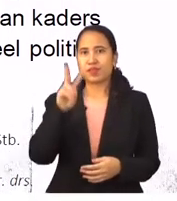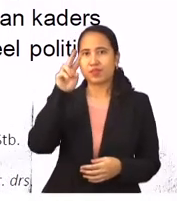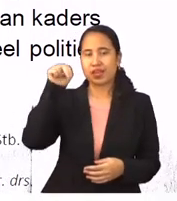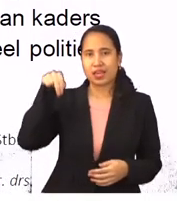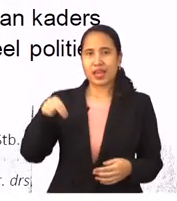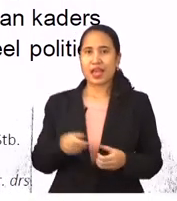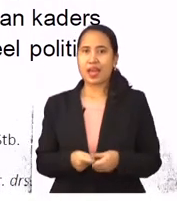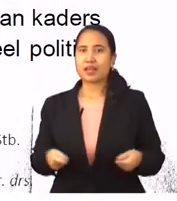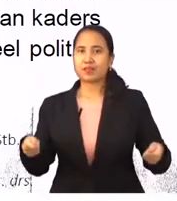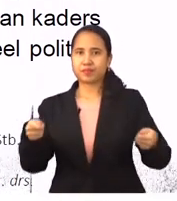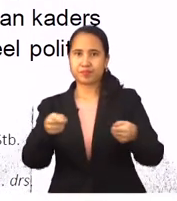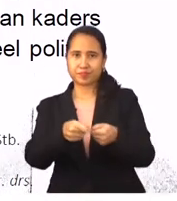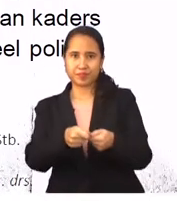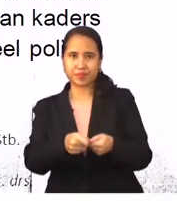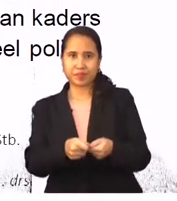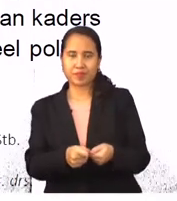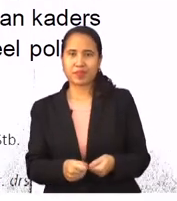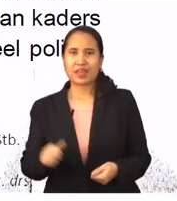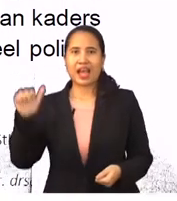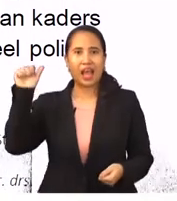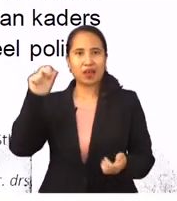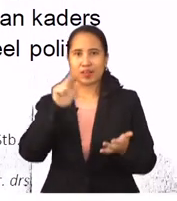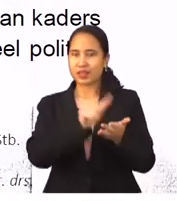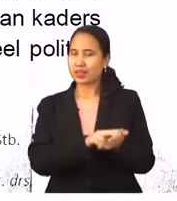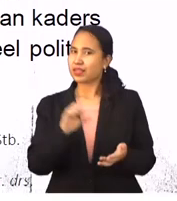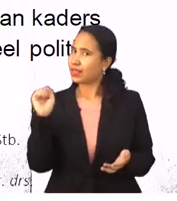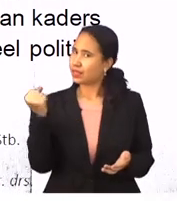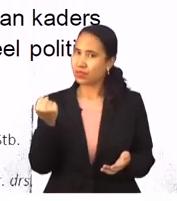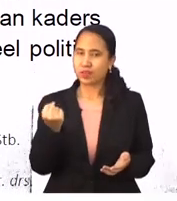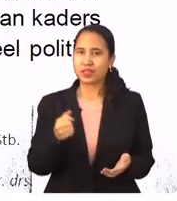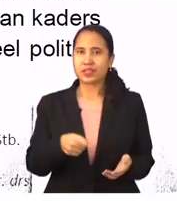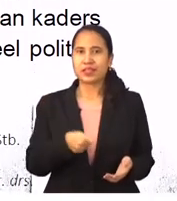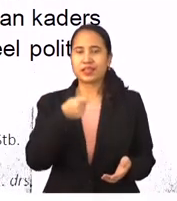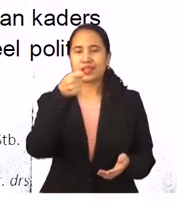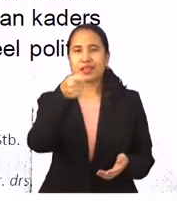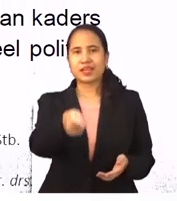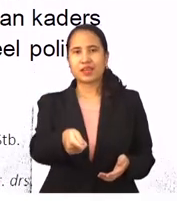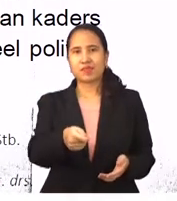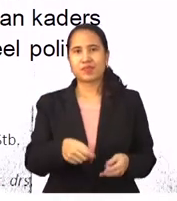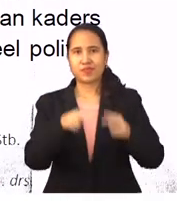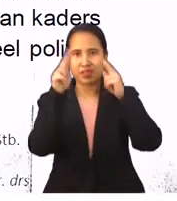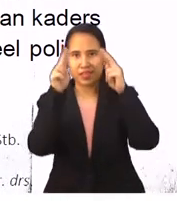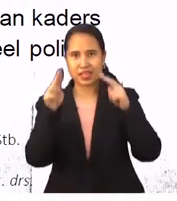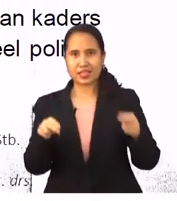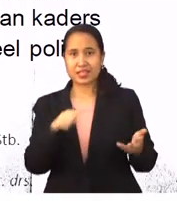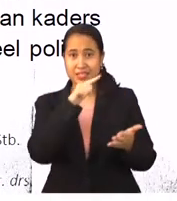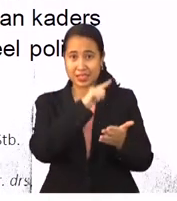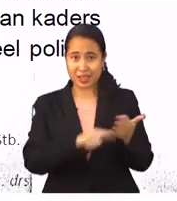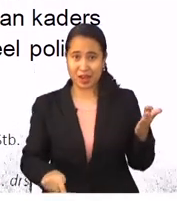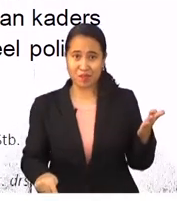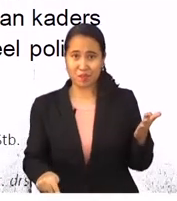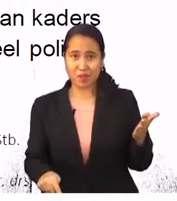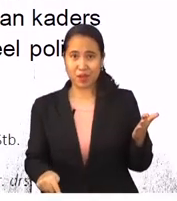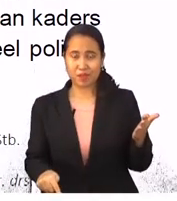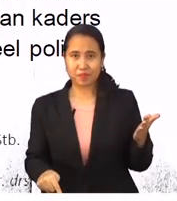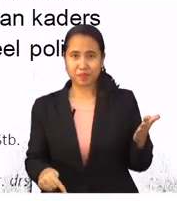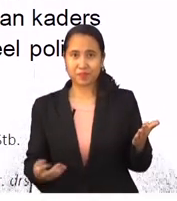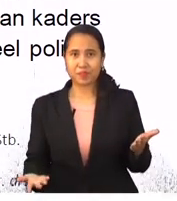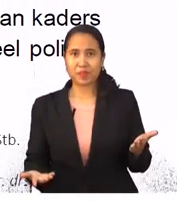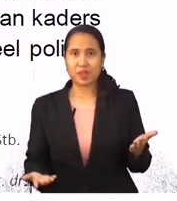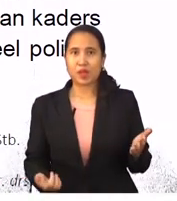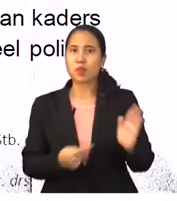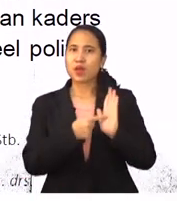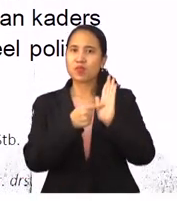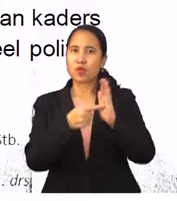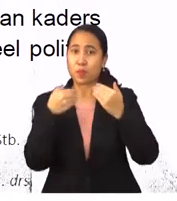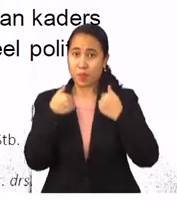consequent oordeelt dat amnestie niet kan worden verleend ten aanzien van internationale strafbare feiten zoals mensenrechten